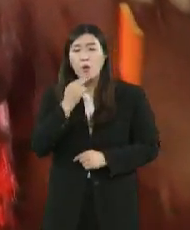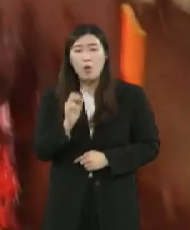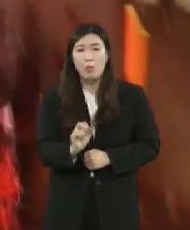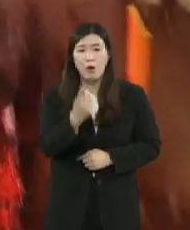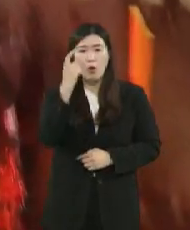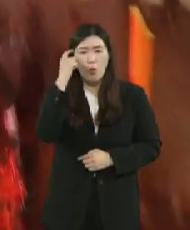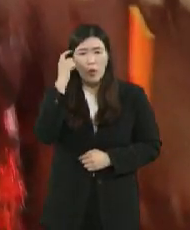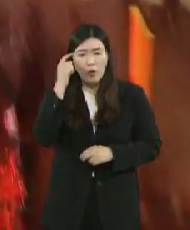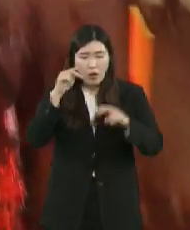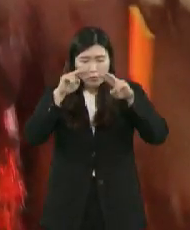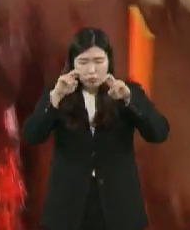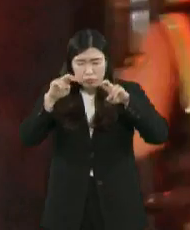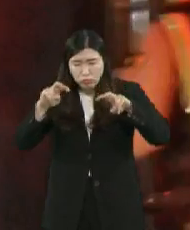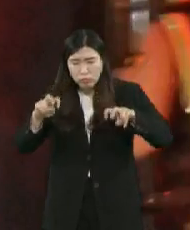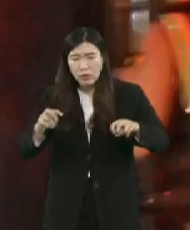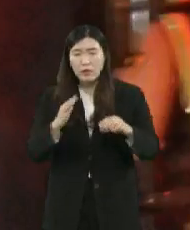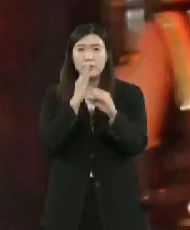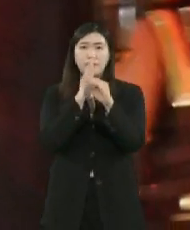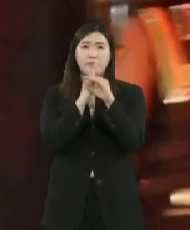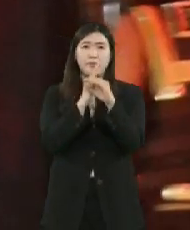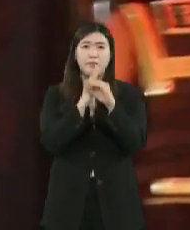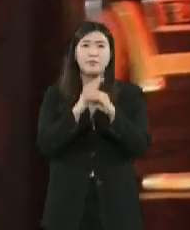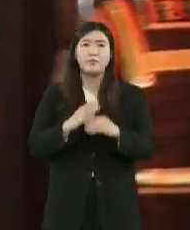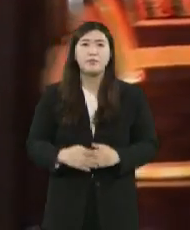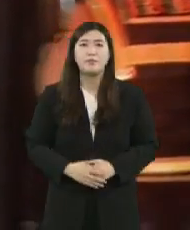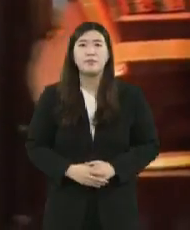정확한 피해 규모와 화재 원인을 조사 중입니다